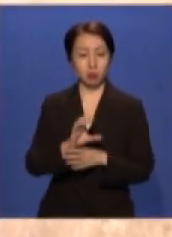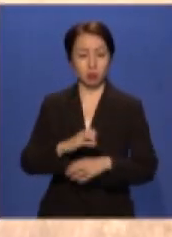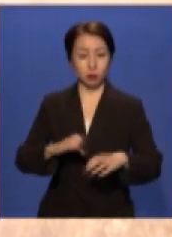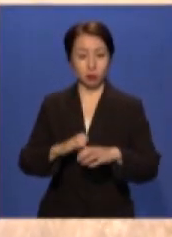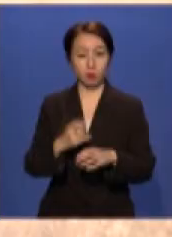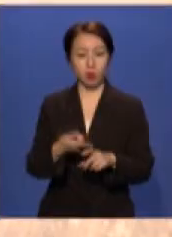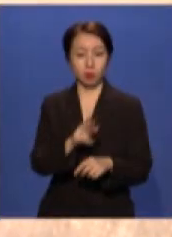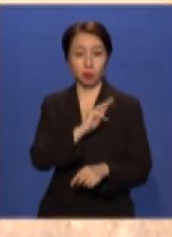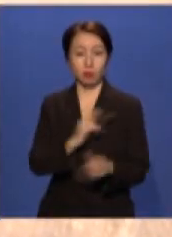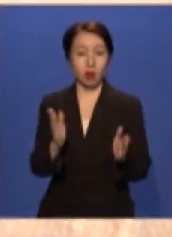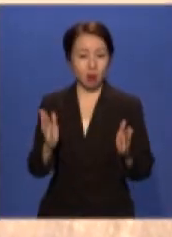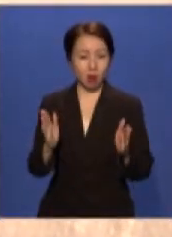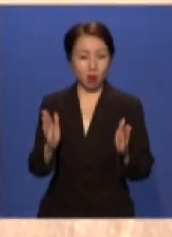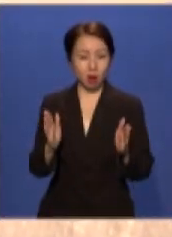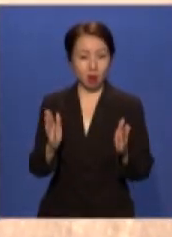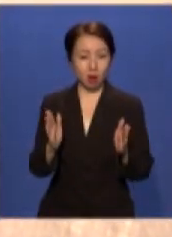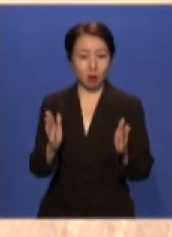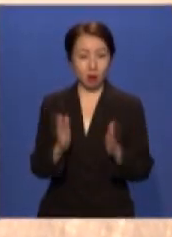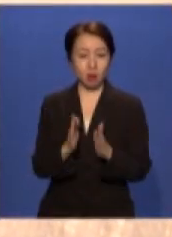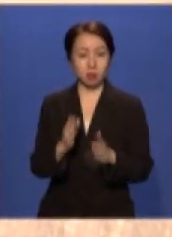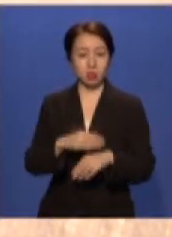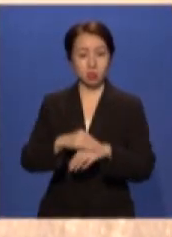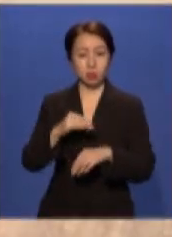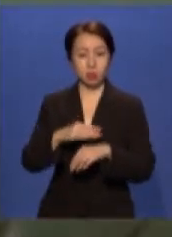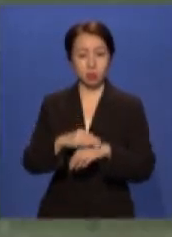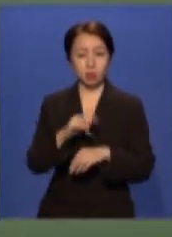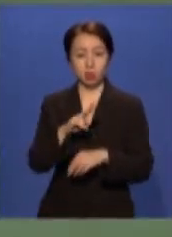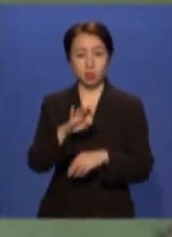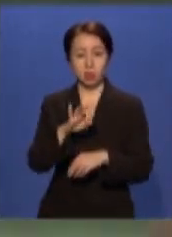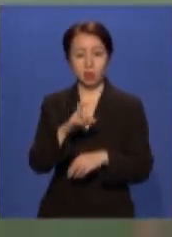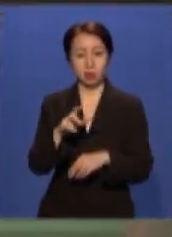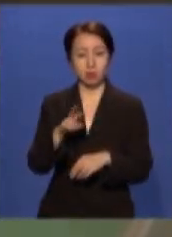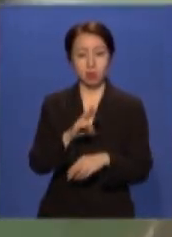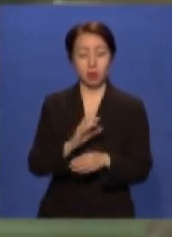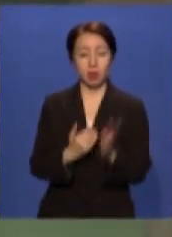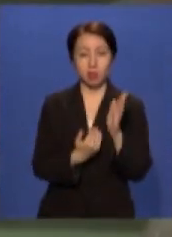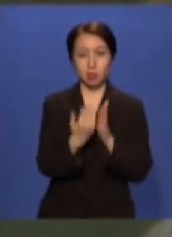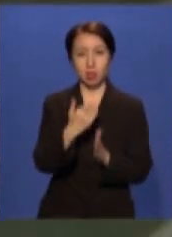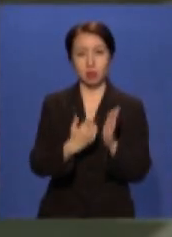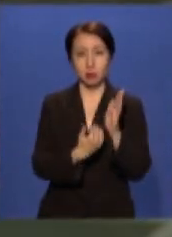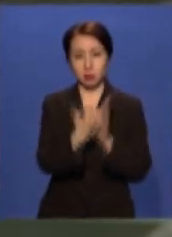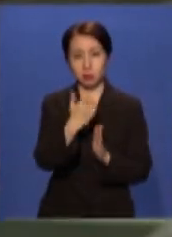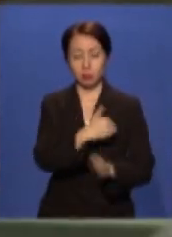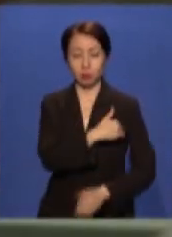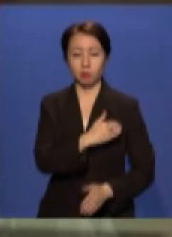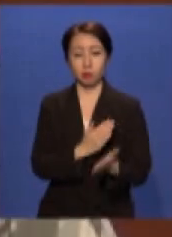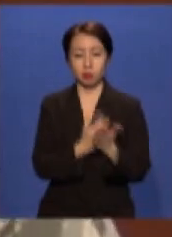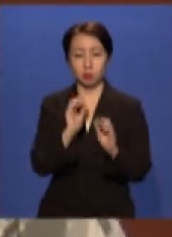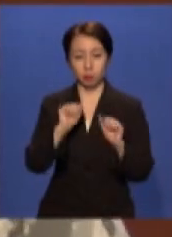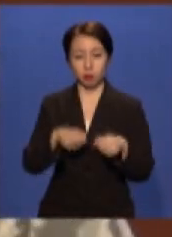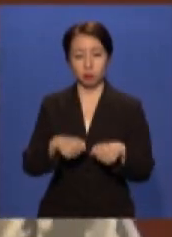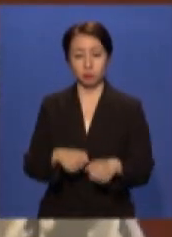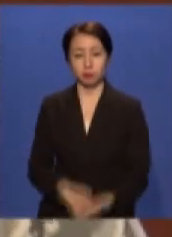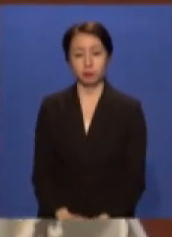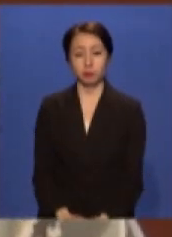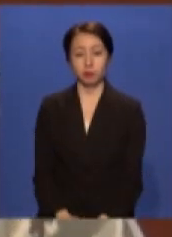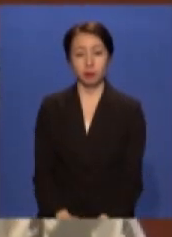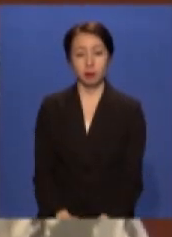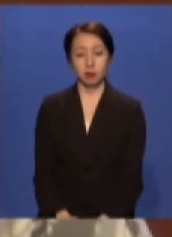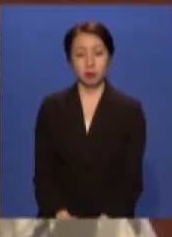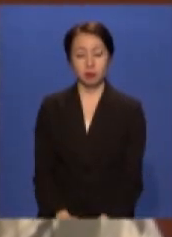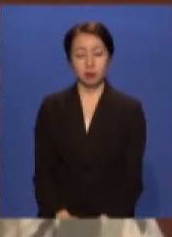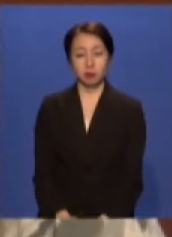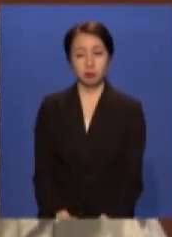Бұл жууға, сұрыптауға, сондай-ақ жүн мамықты термиялық жоғары температурада өңдеуге мүмкіндік береді. Планы только